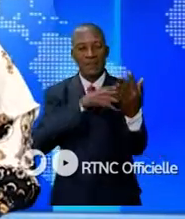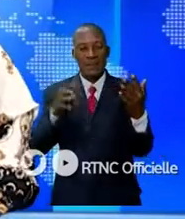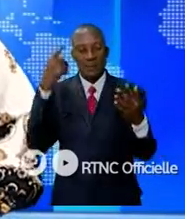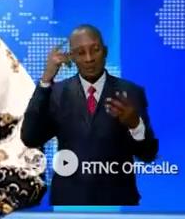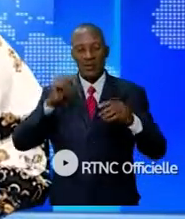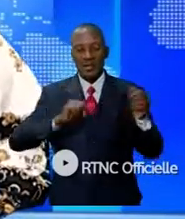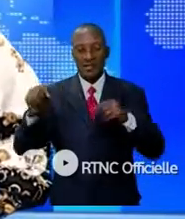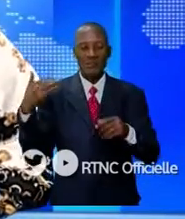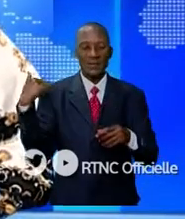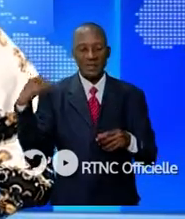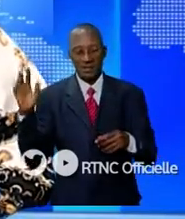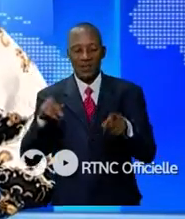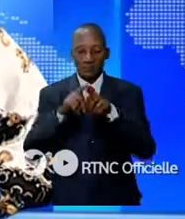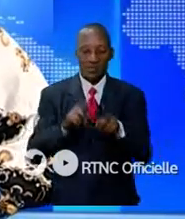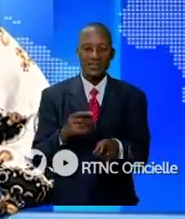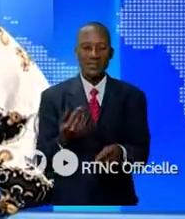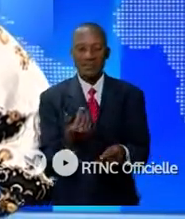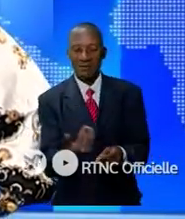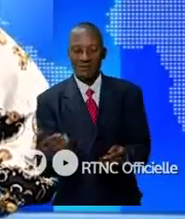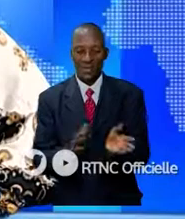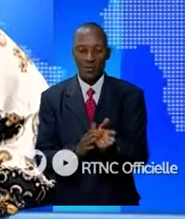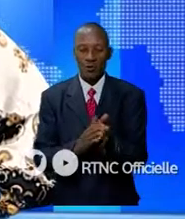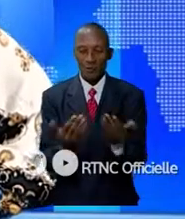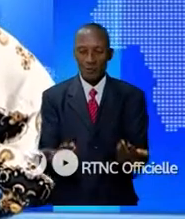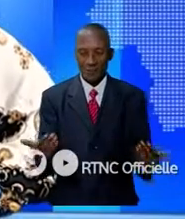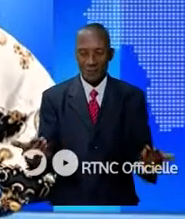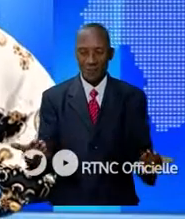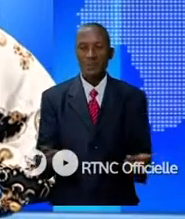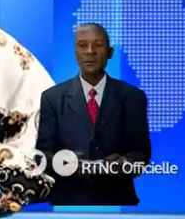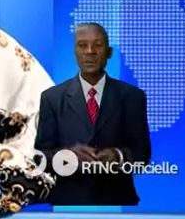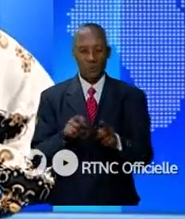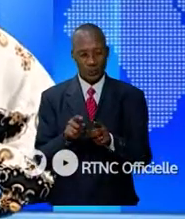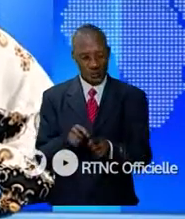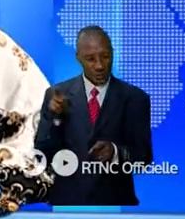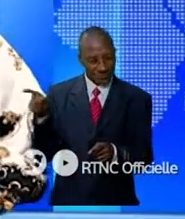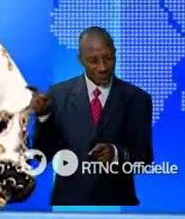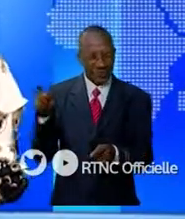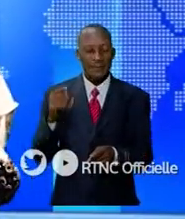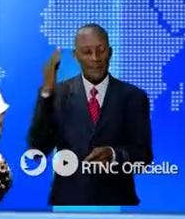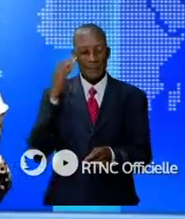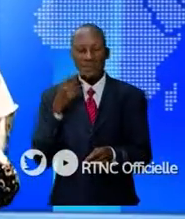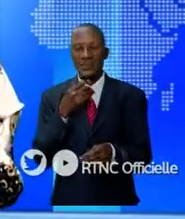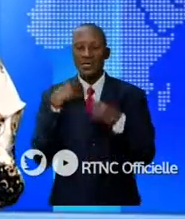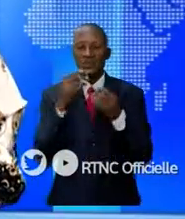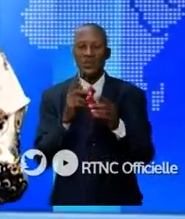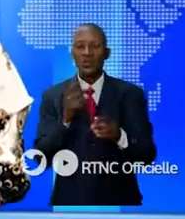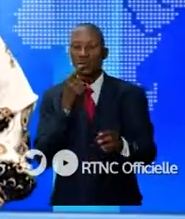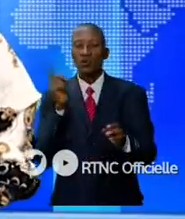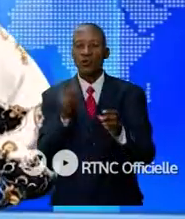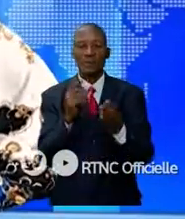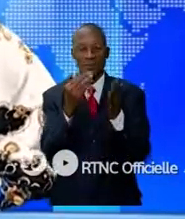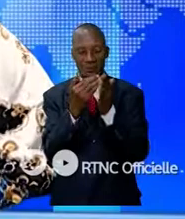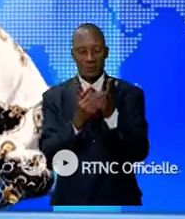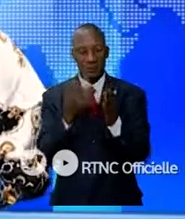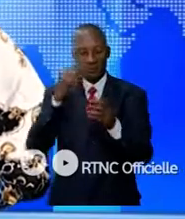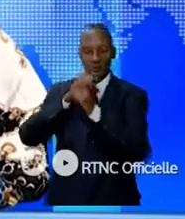les TENAFEP, Charles Mbuta Mutu a donné également les instructions au gouvernement central relatives aux mesures préventives